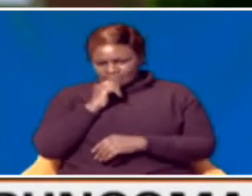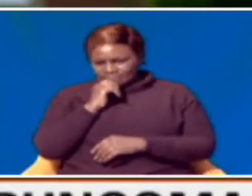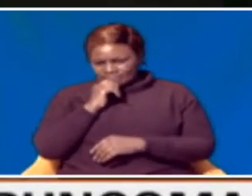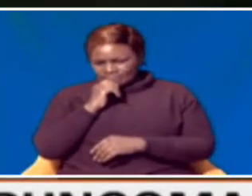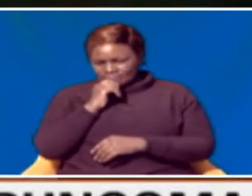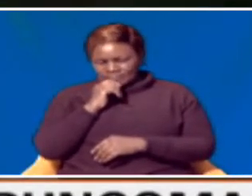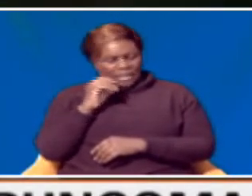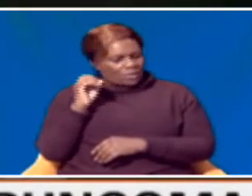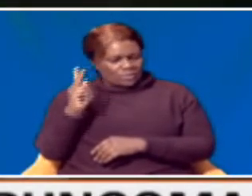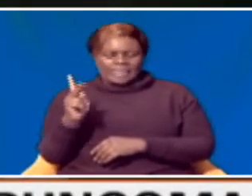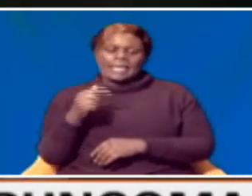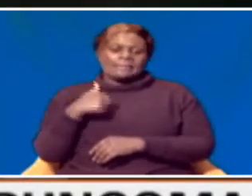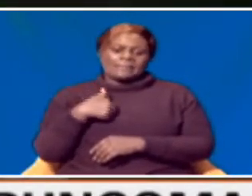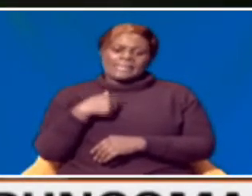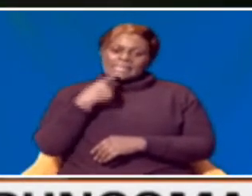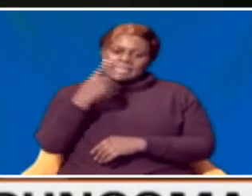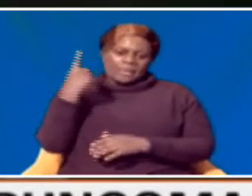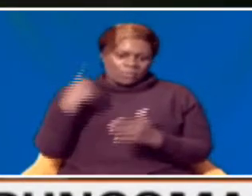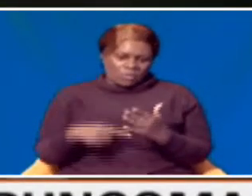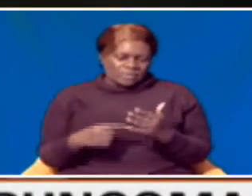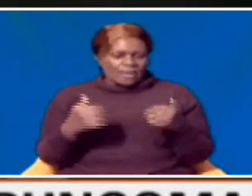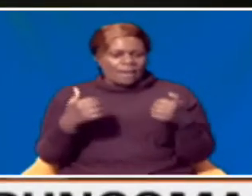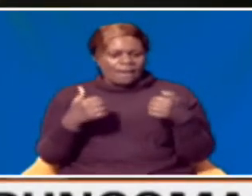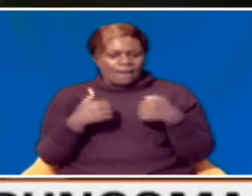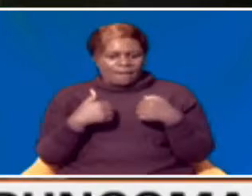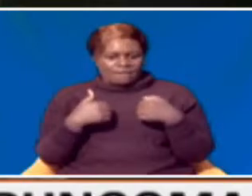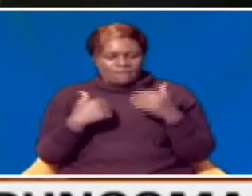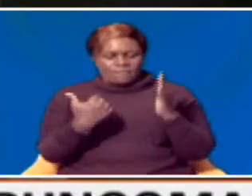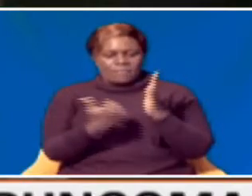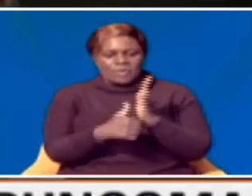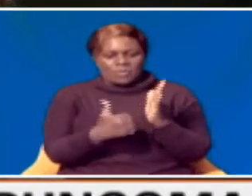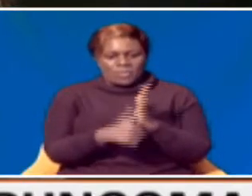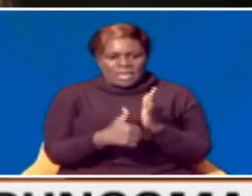Okay, mimi naweza sema pia tumekuwa na